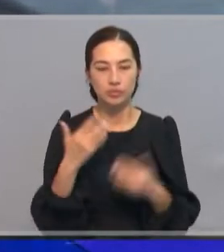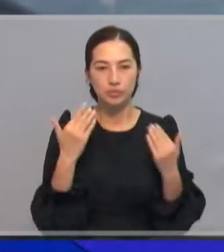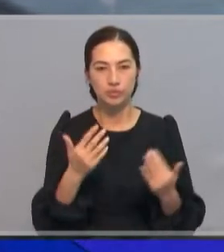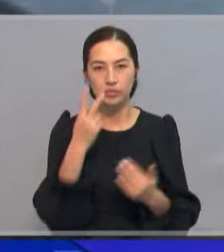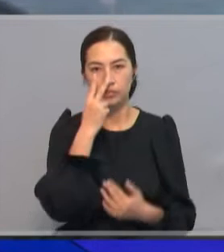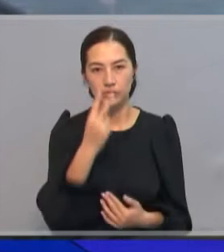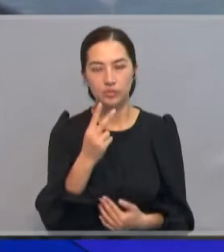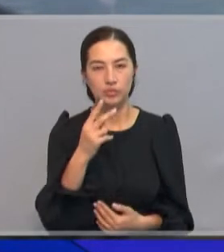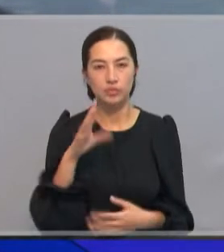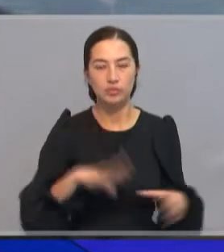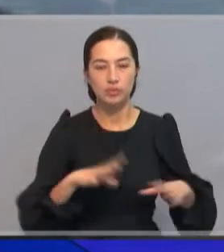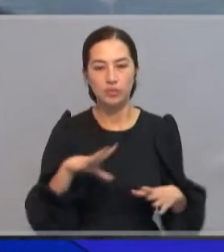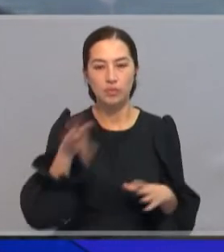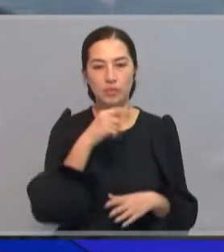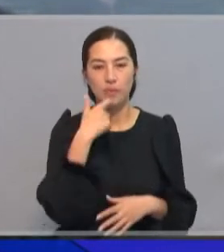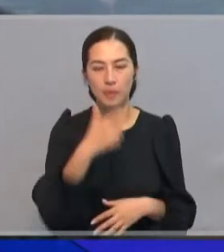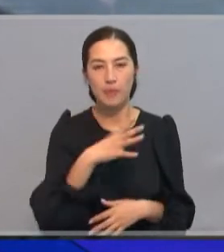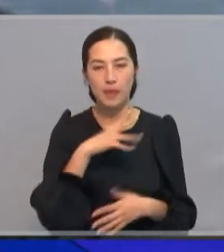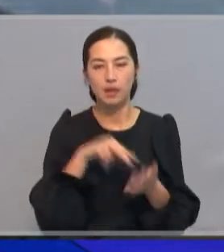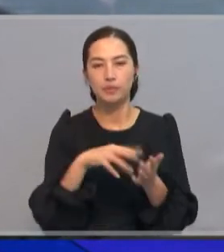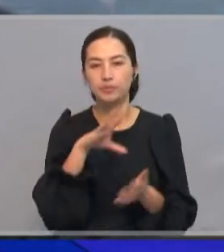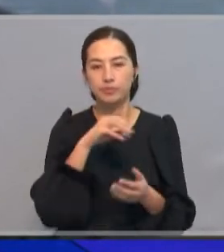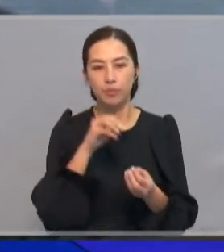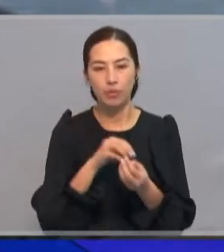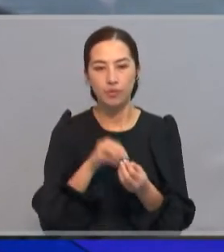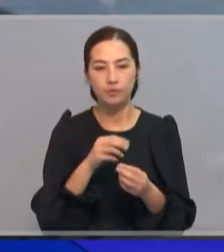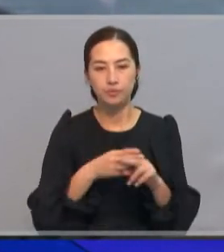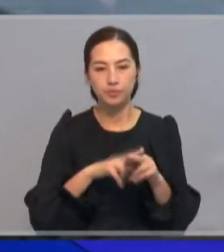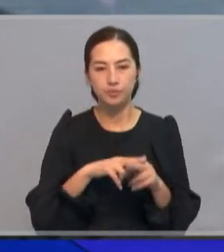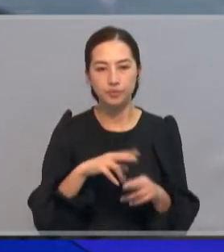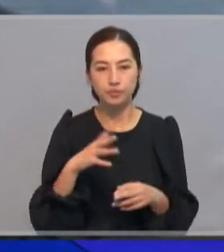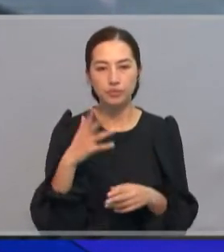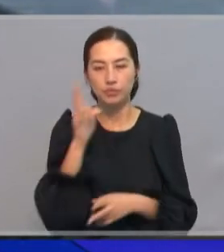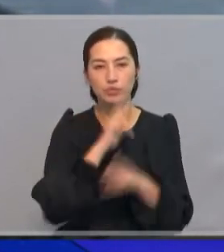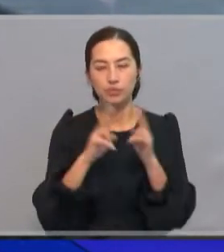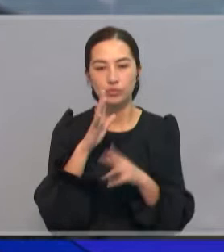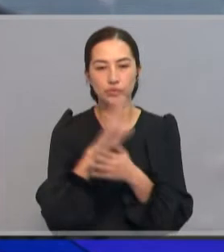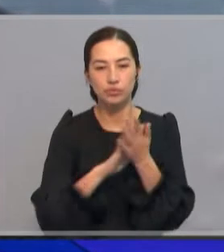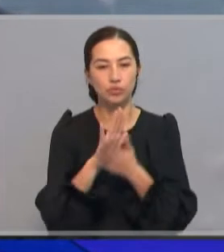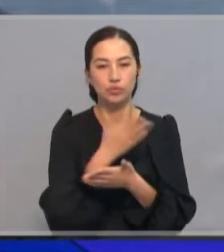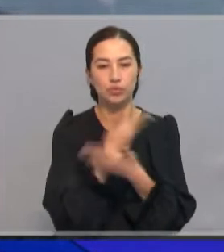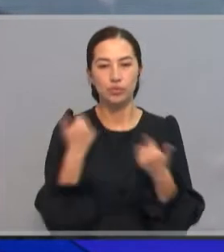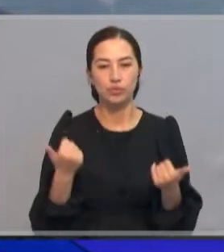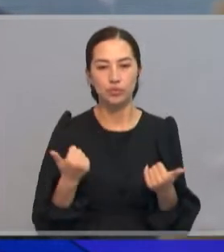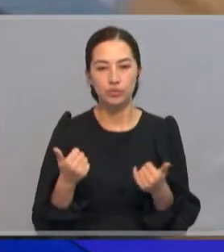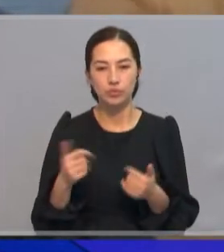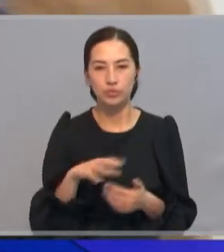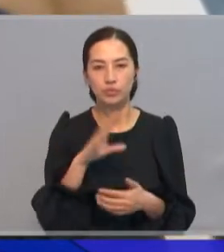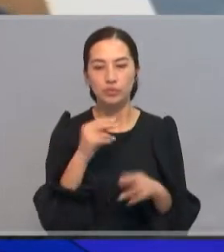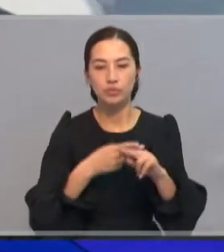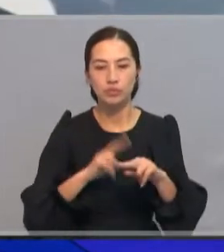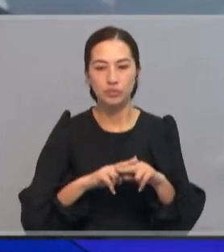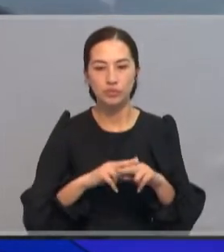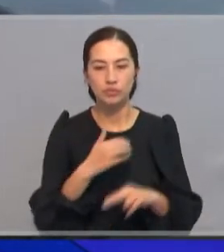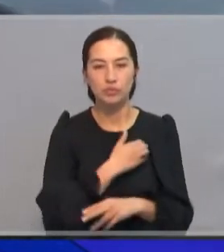көріп тұрсыздар, базарды біз толық аралап шықтық, баға бір қалыпты. Қалтырды ешқандай шағым, өкпен аты суып жатқан жоқ. Біз енді